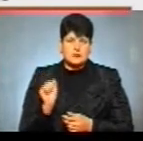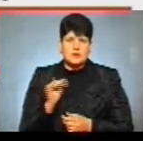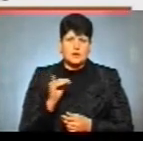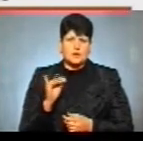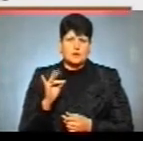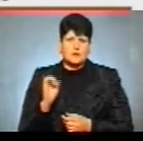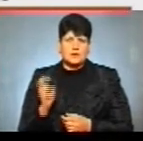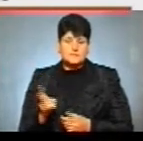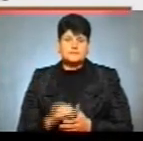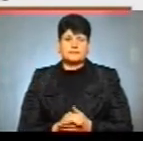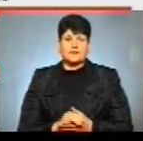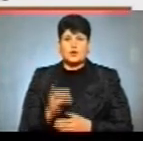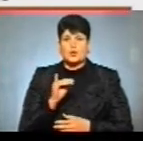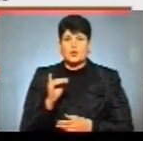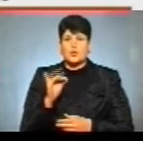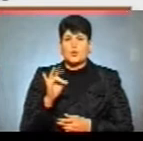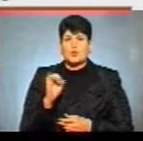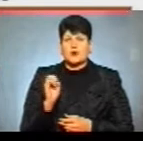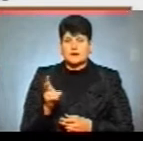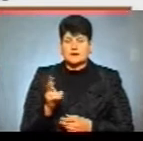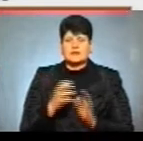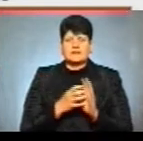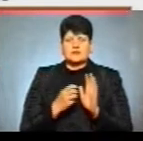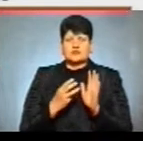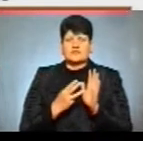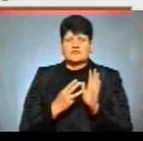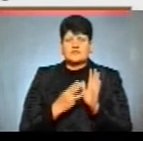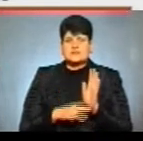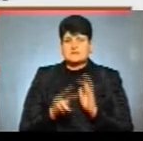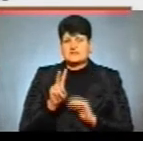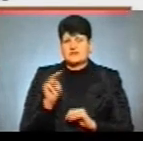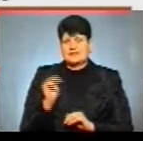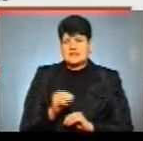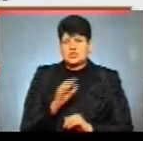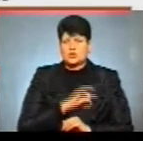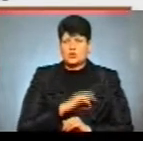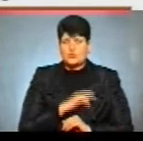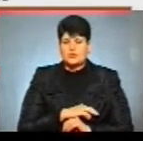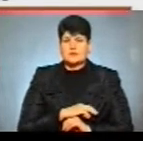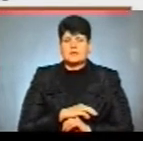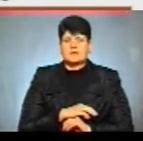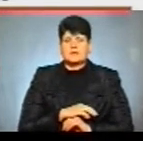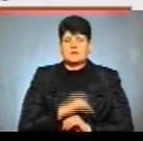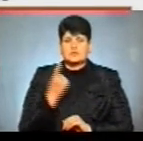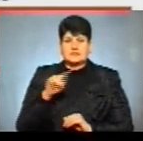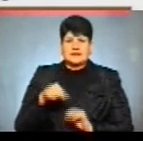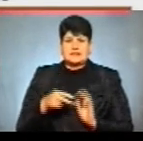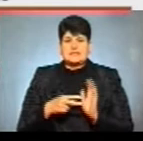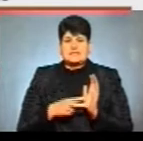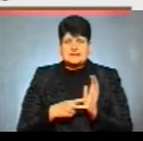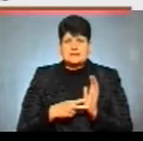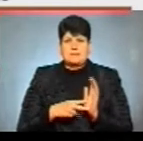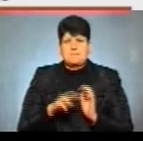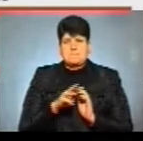Юрик. В Юрика 982 тисячі доходів та 1,7 мільйона